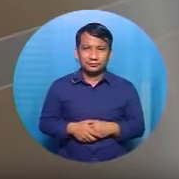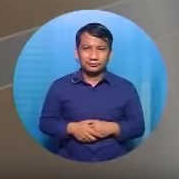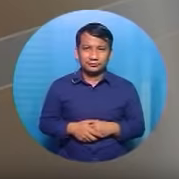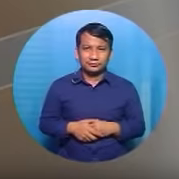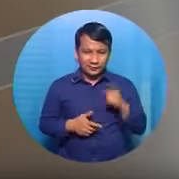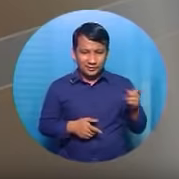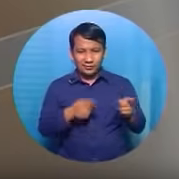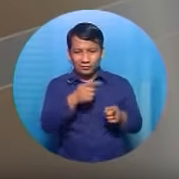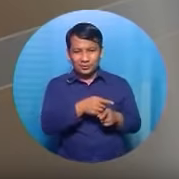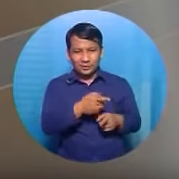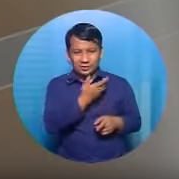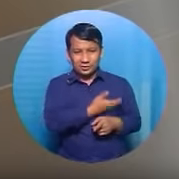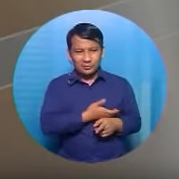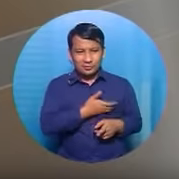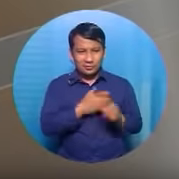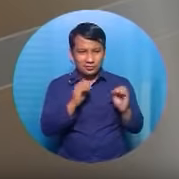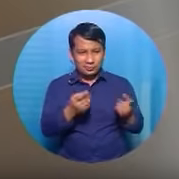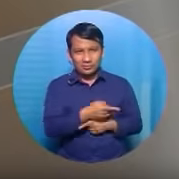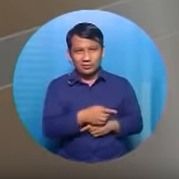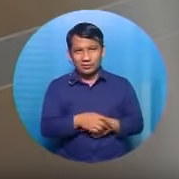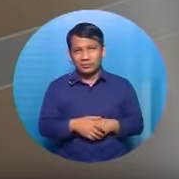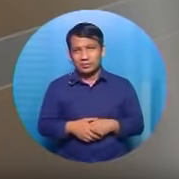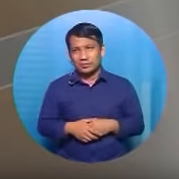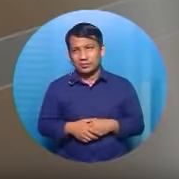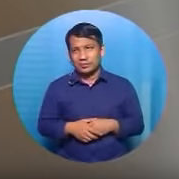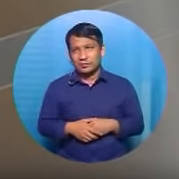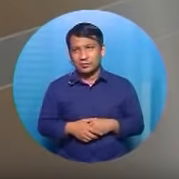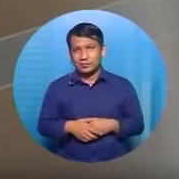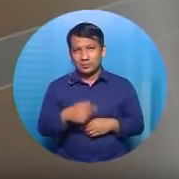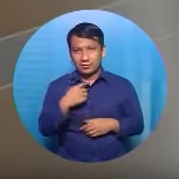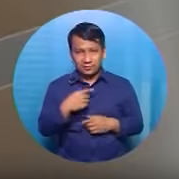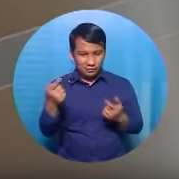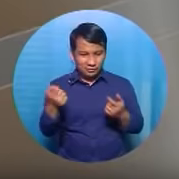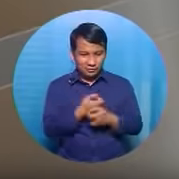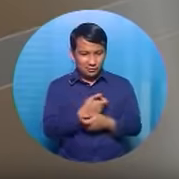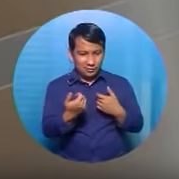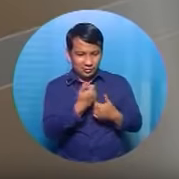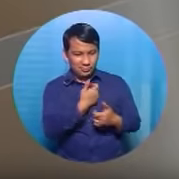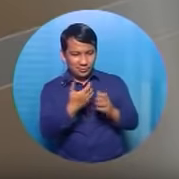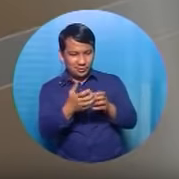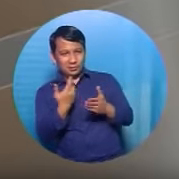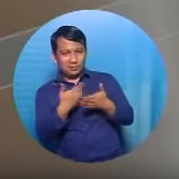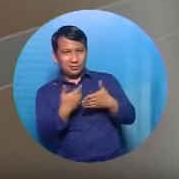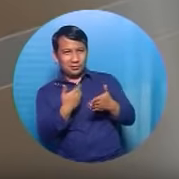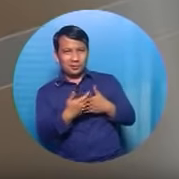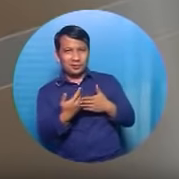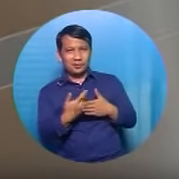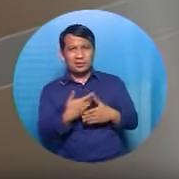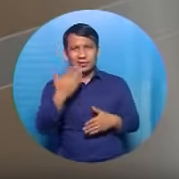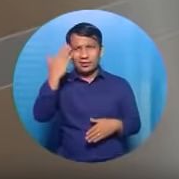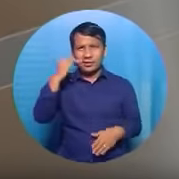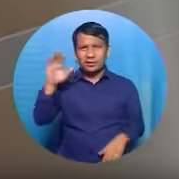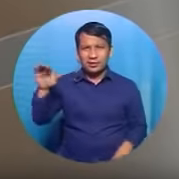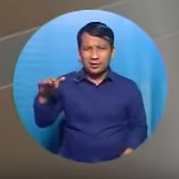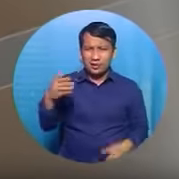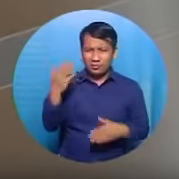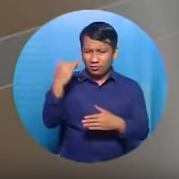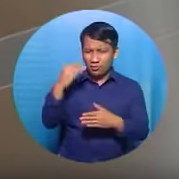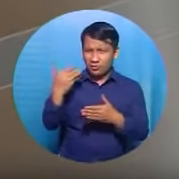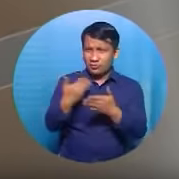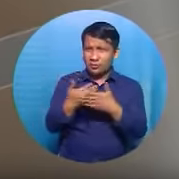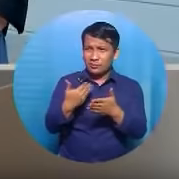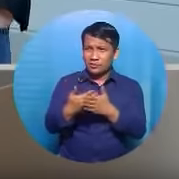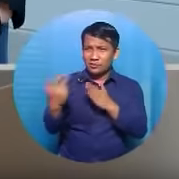ang kamaldita. Good. Wala kang ginawa. Kapit ko rin mo pat yun. Muntik mo siya unang patayin. Muntik ka pa niyang patayin. Hmm. Bakit ba't mo nasabi muntik ka na niyang patayin,